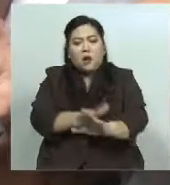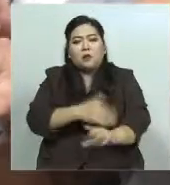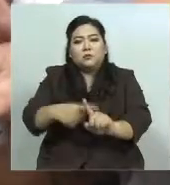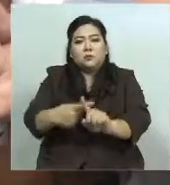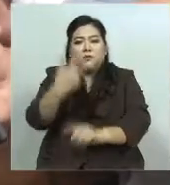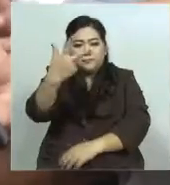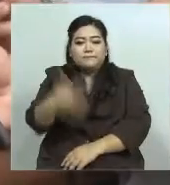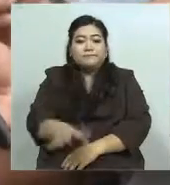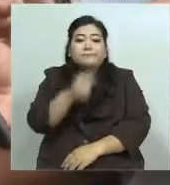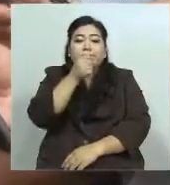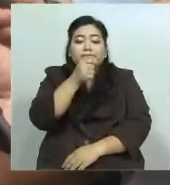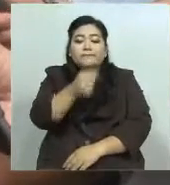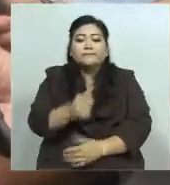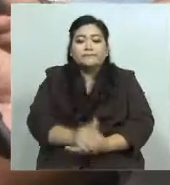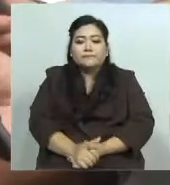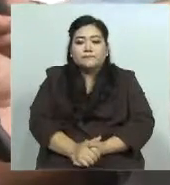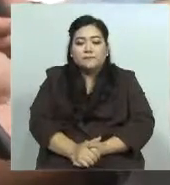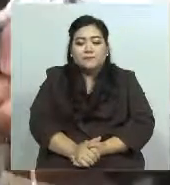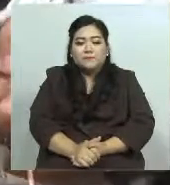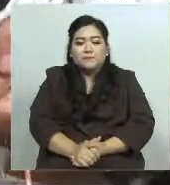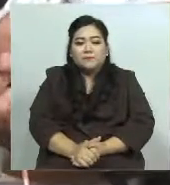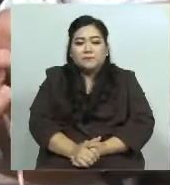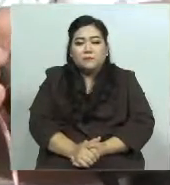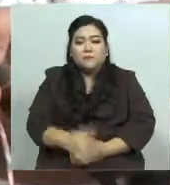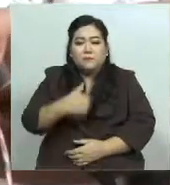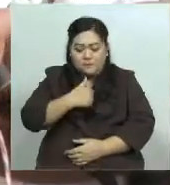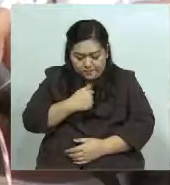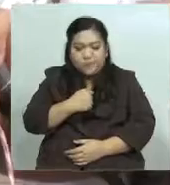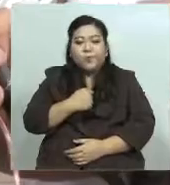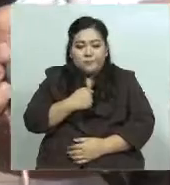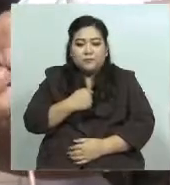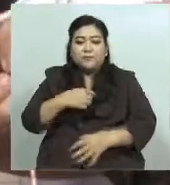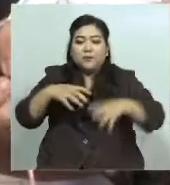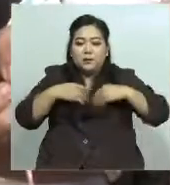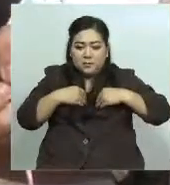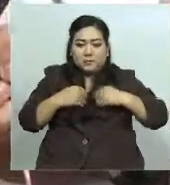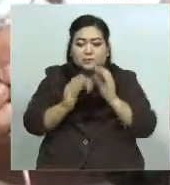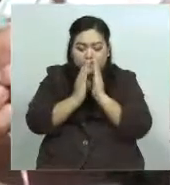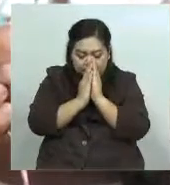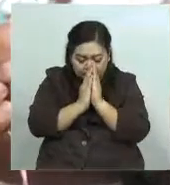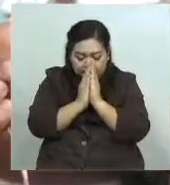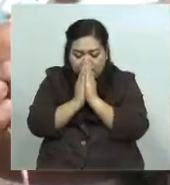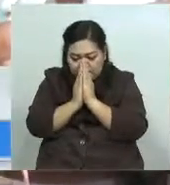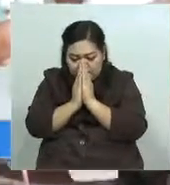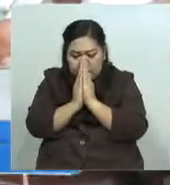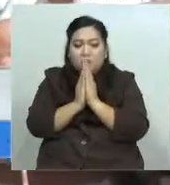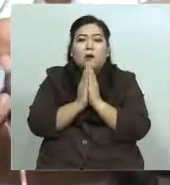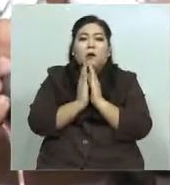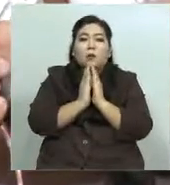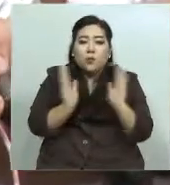ไปฟังเสียงผู้ก่อเหตุกันค่ะ ผมอยากจะกราบขอบพระคุณครอบครัวผู้เสียห